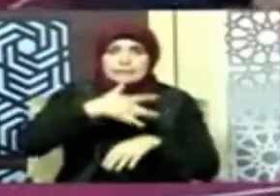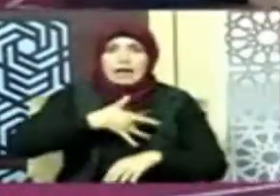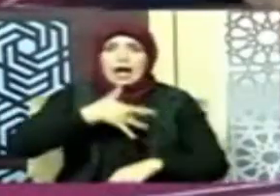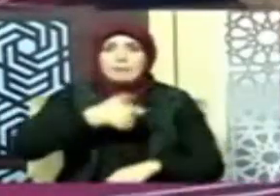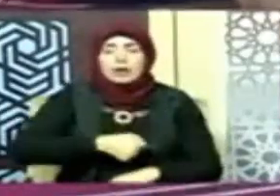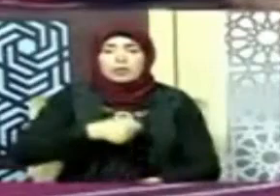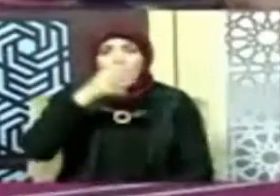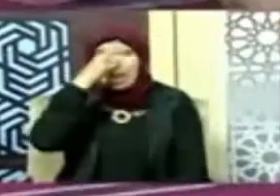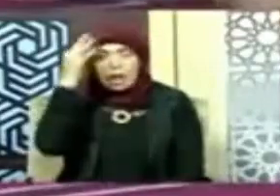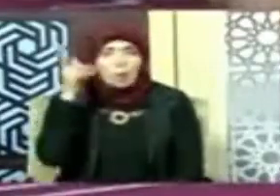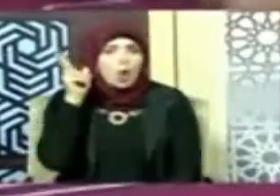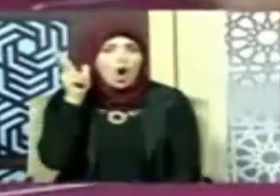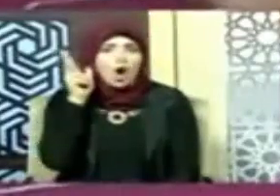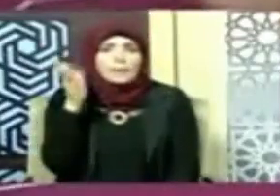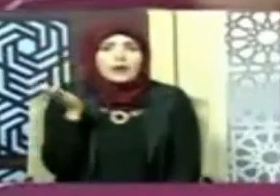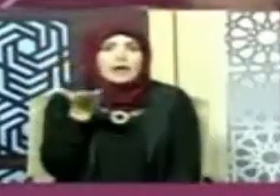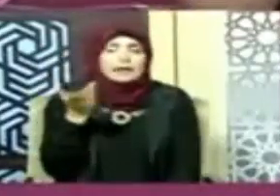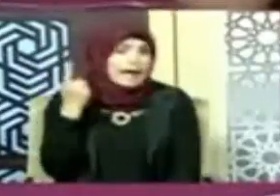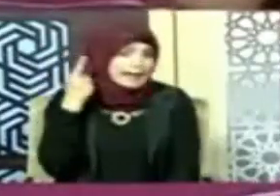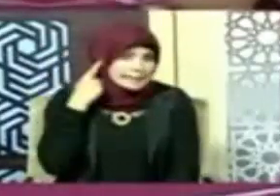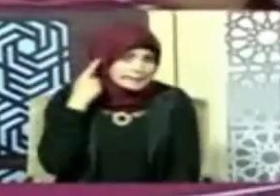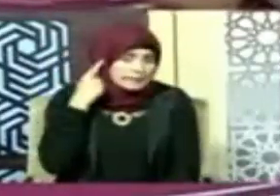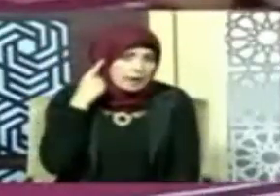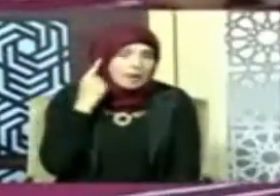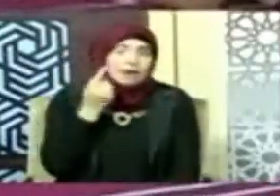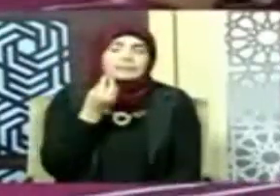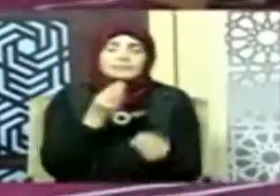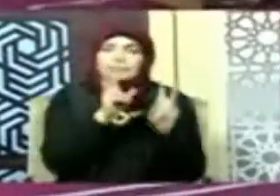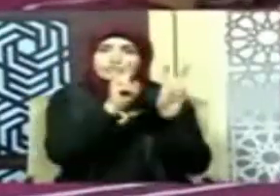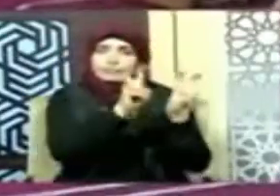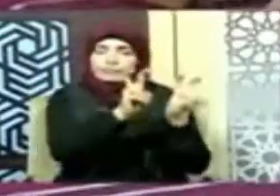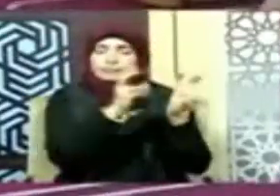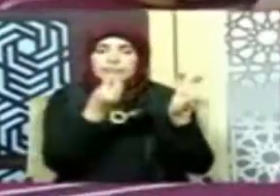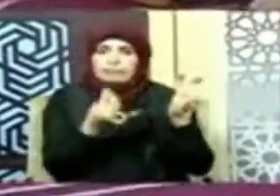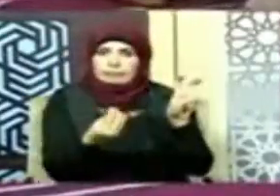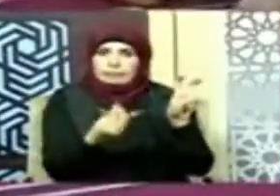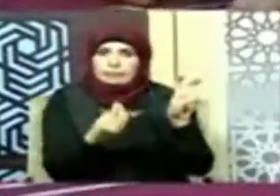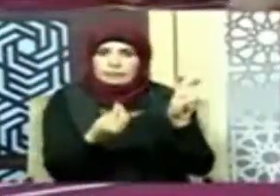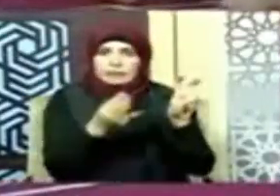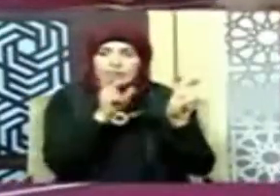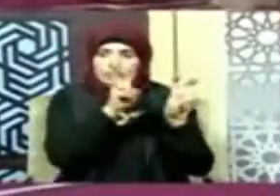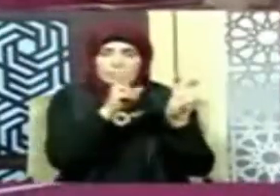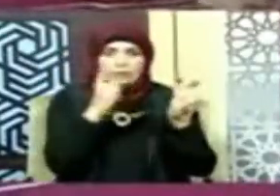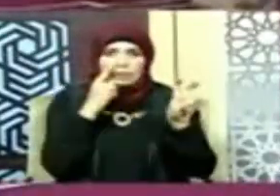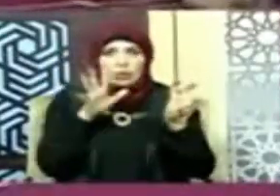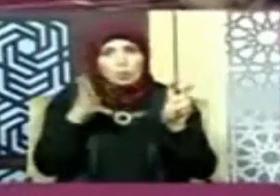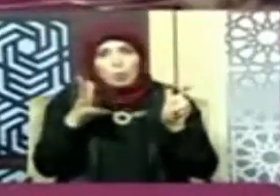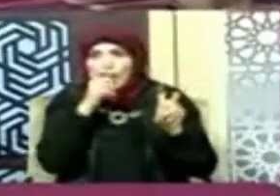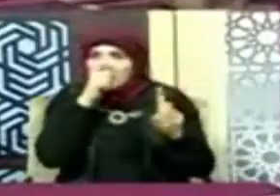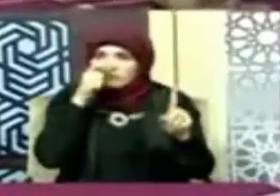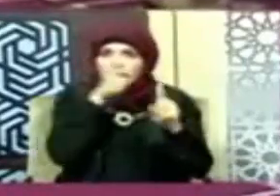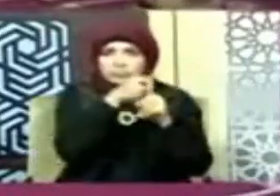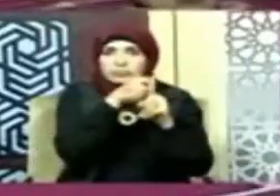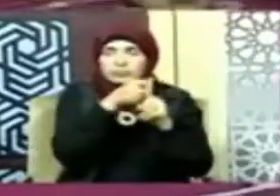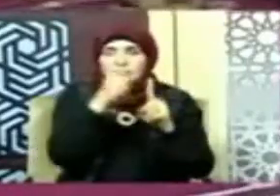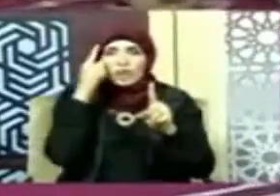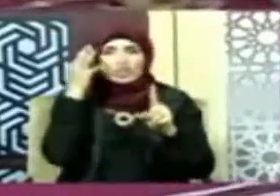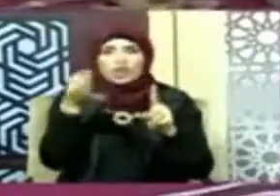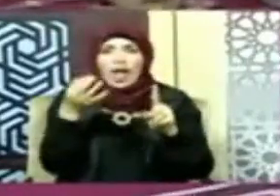جاءكم فاسق بنبأ فتبينوا أن تصيبوا قوما